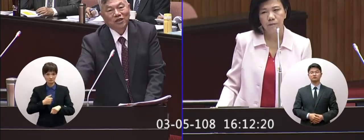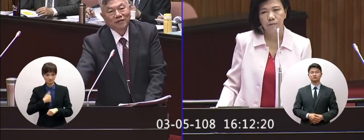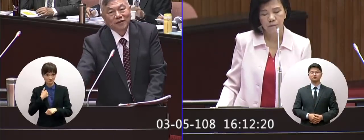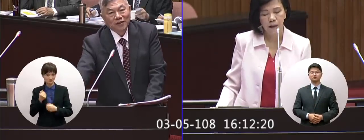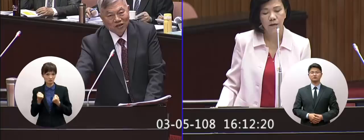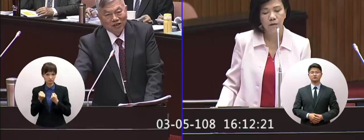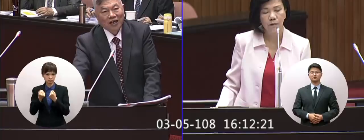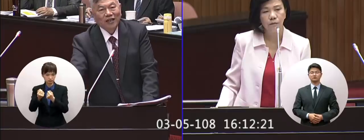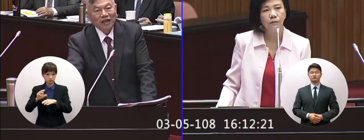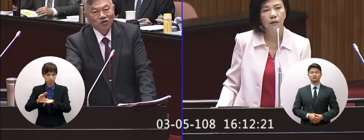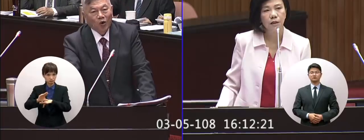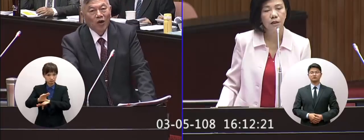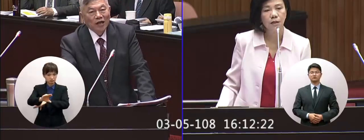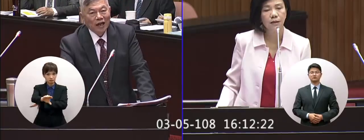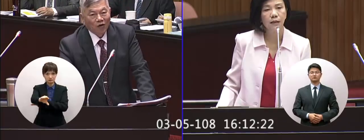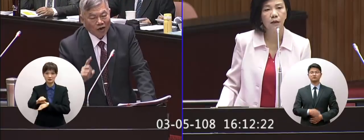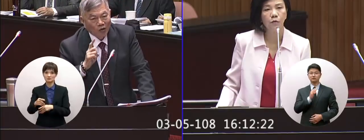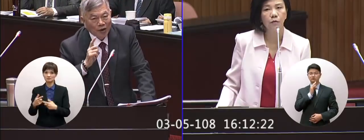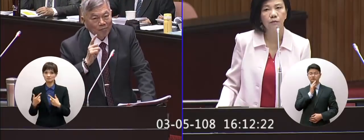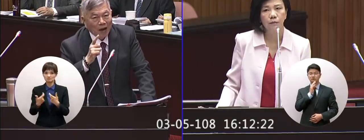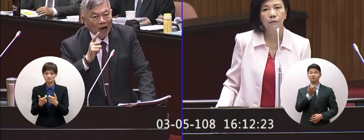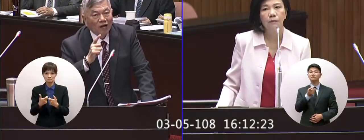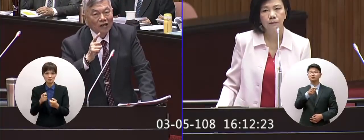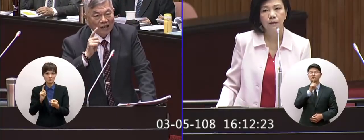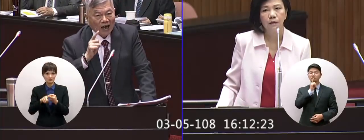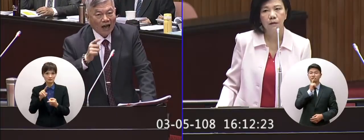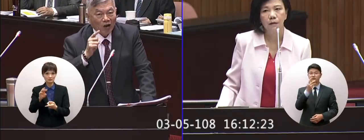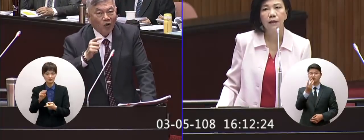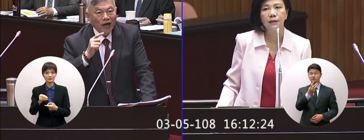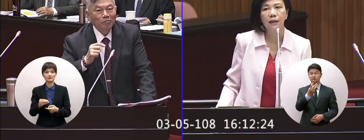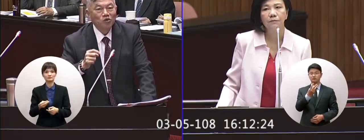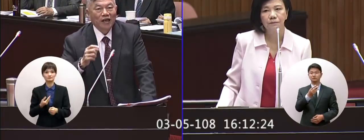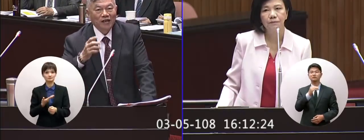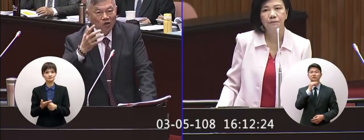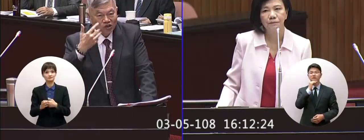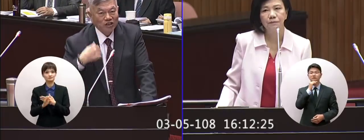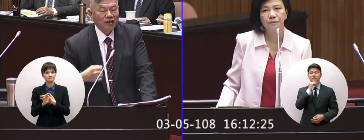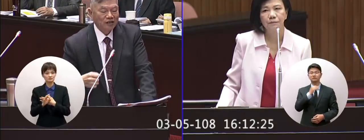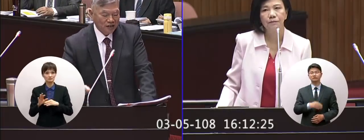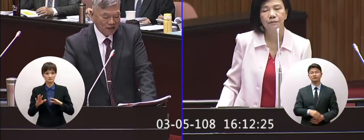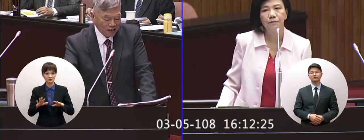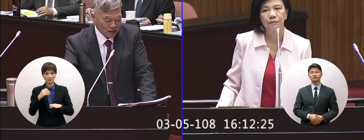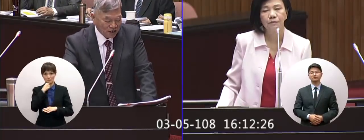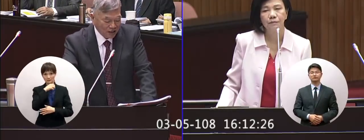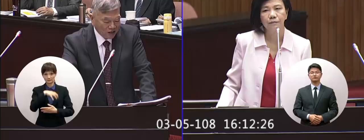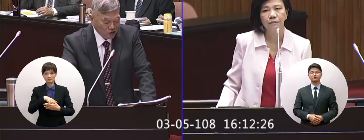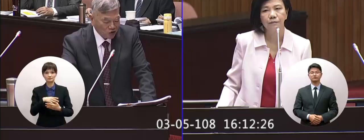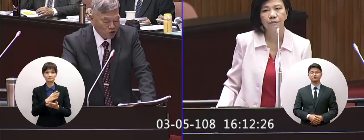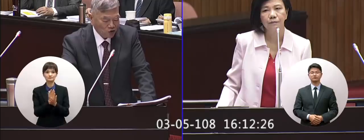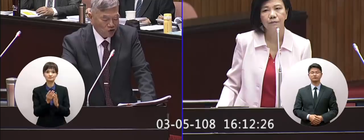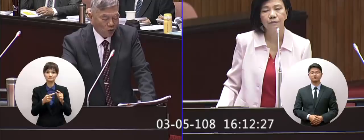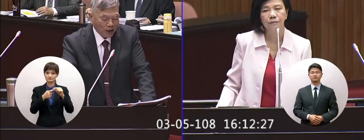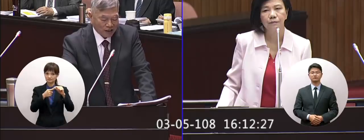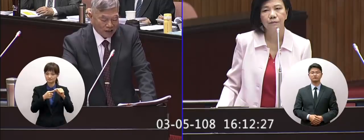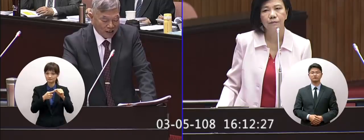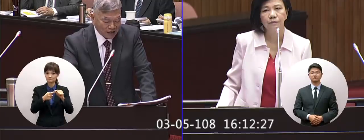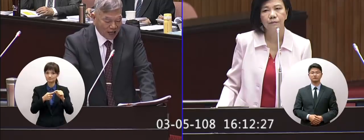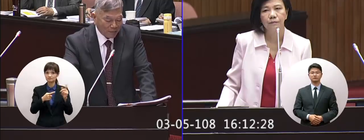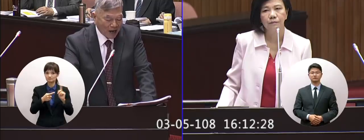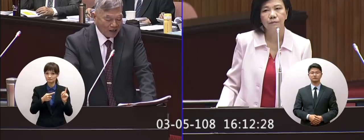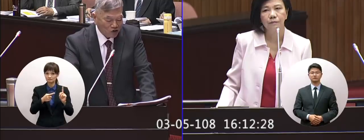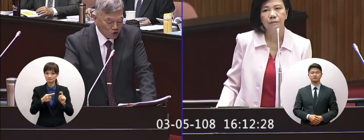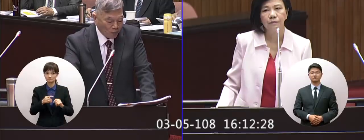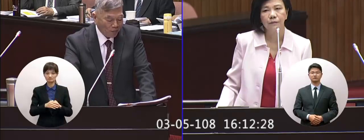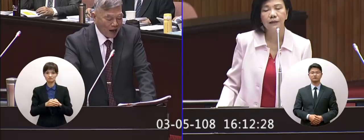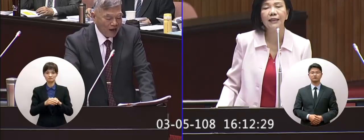操作性，这些呢在做。 是三点。 那我跟委员报告，大概国内目前有几个？第一个就是所谓的